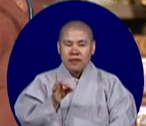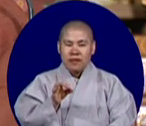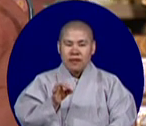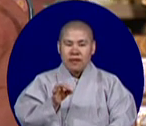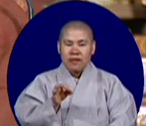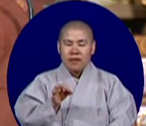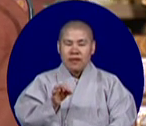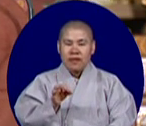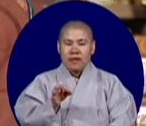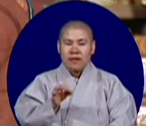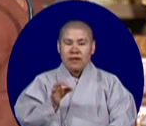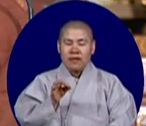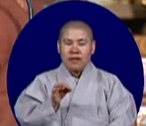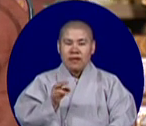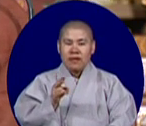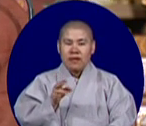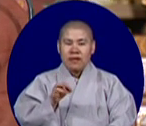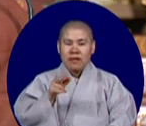영녀의